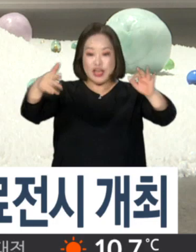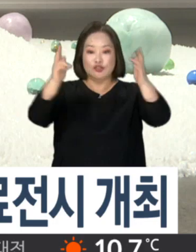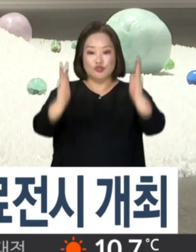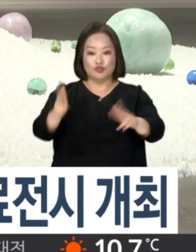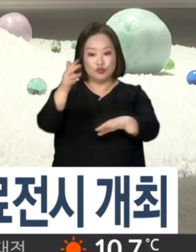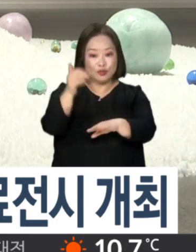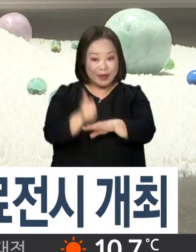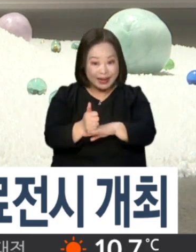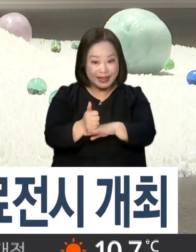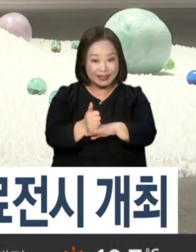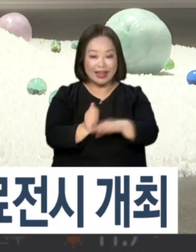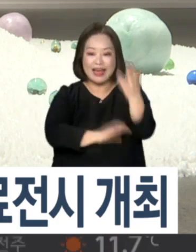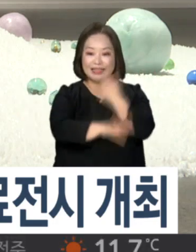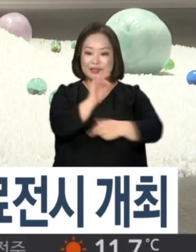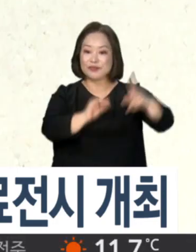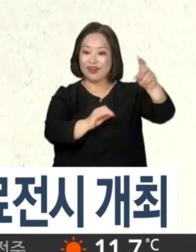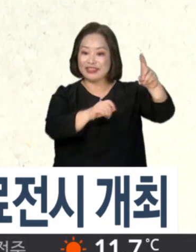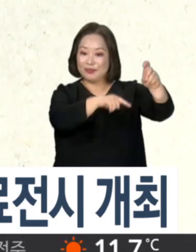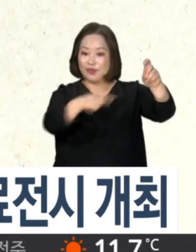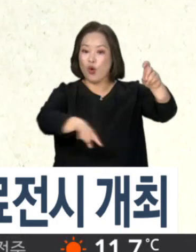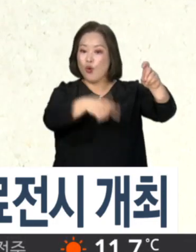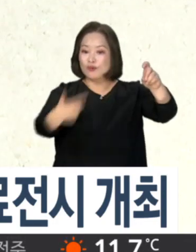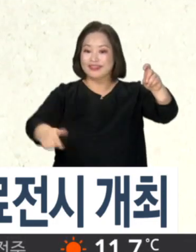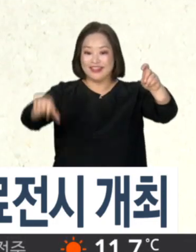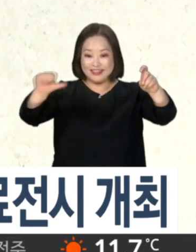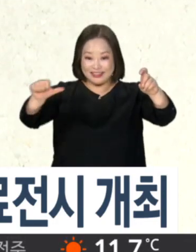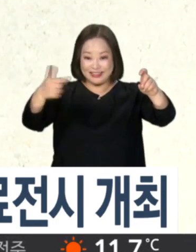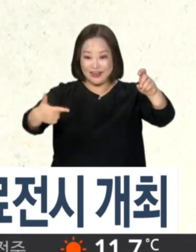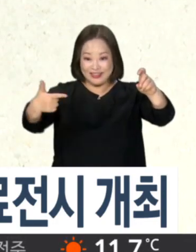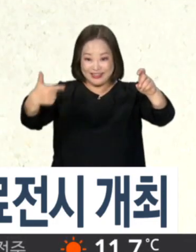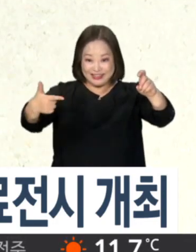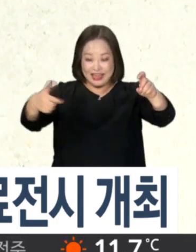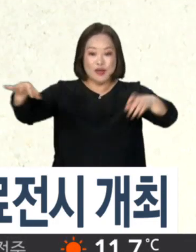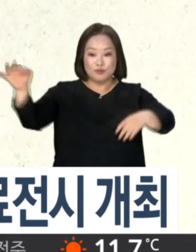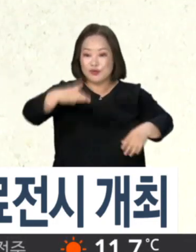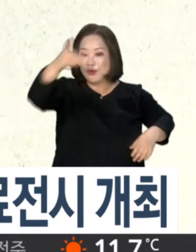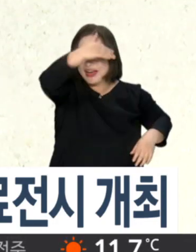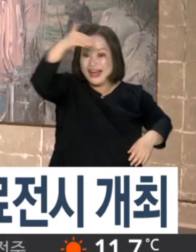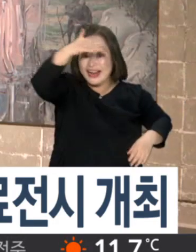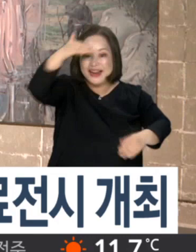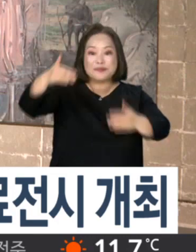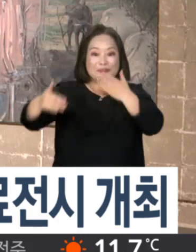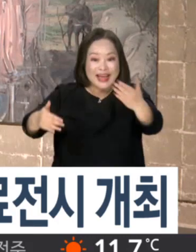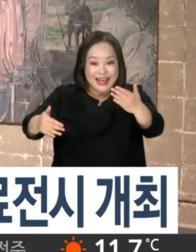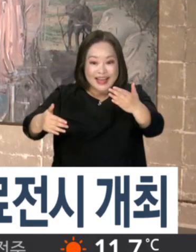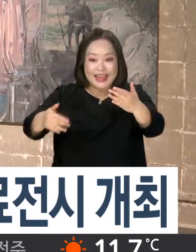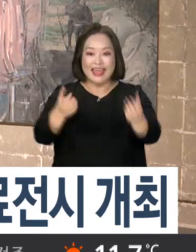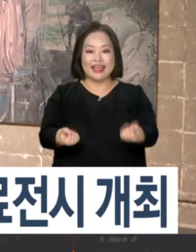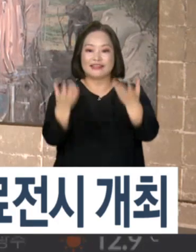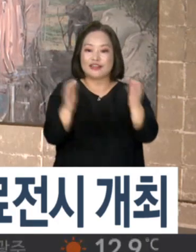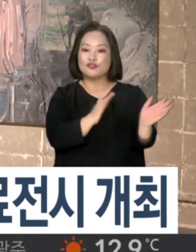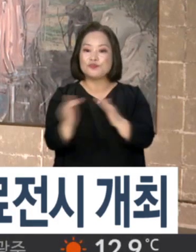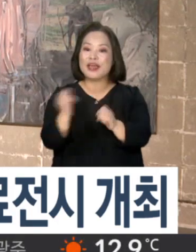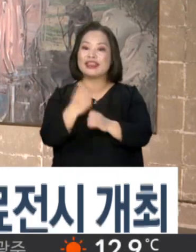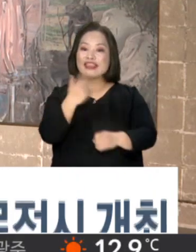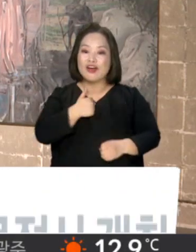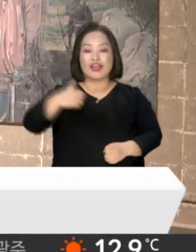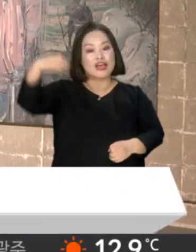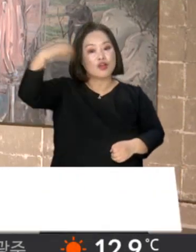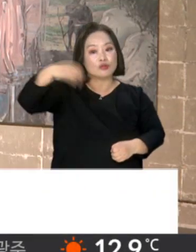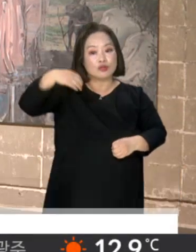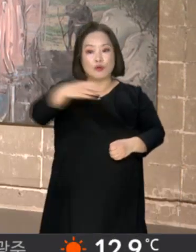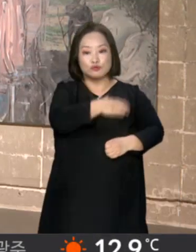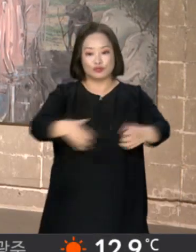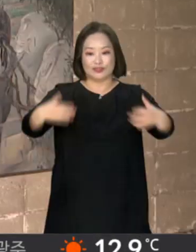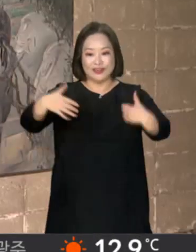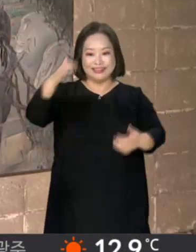주말과 공휴일은 오전 11시부터 오후 6시까지 무료로 관람할 수 있습니다. 행사를 준비한 영등포 구청장의